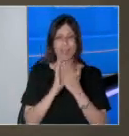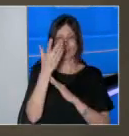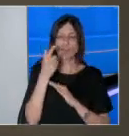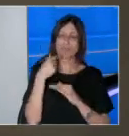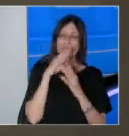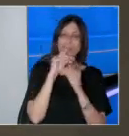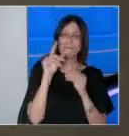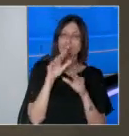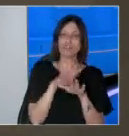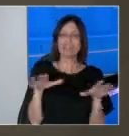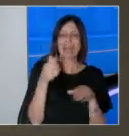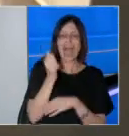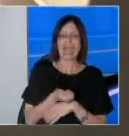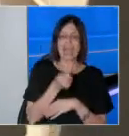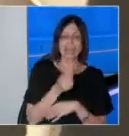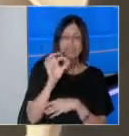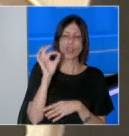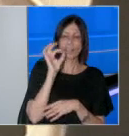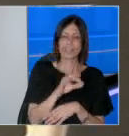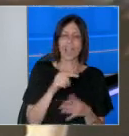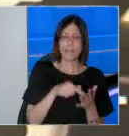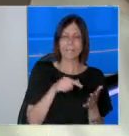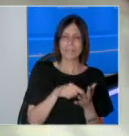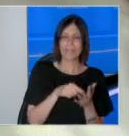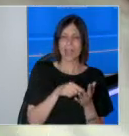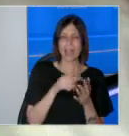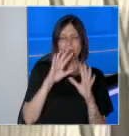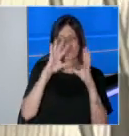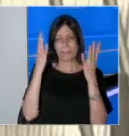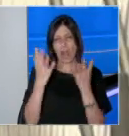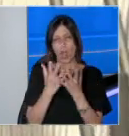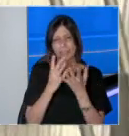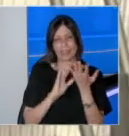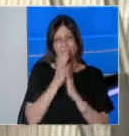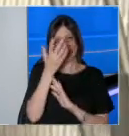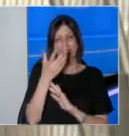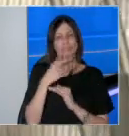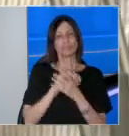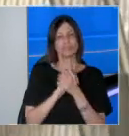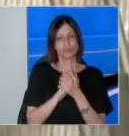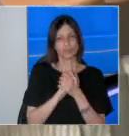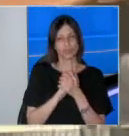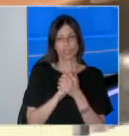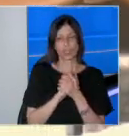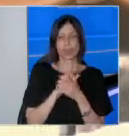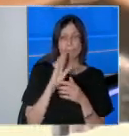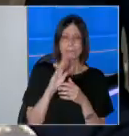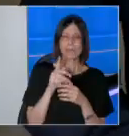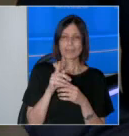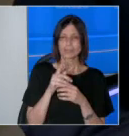שהשטח החקלאי שלו נפגע כתוצאה מבלון תבערה. שלום לערן ברוורמן, חקלאי מגידולי שדה, קיבוץ הלאומים,